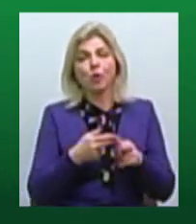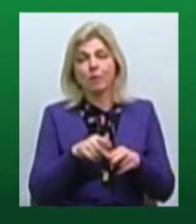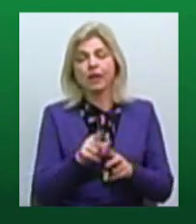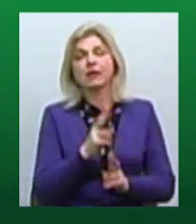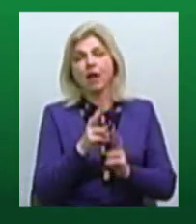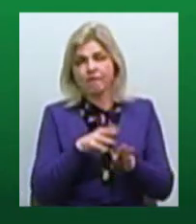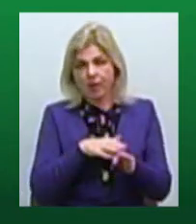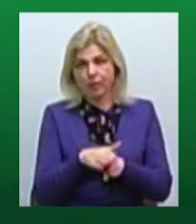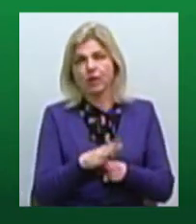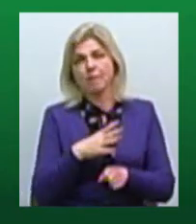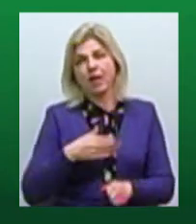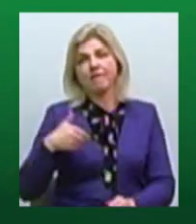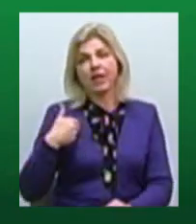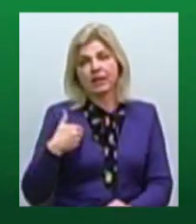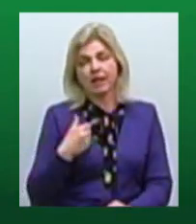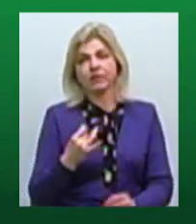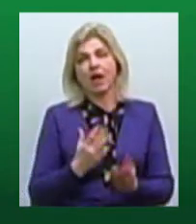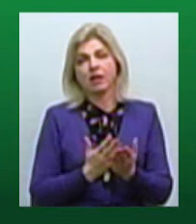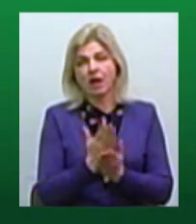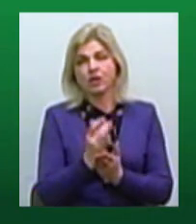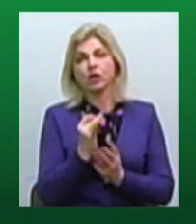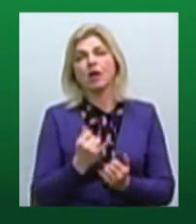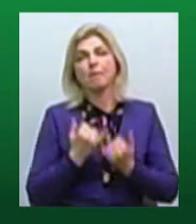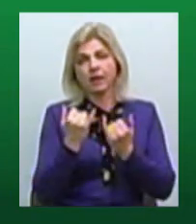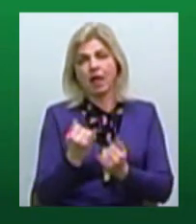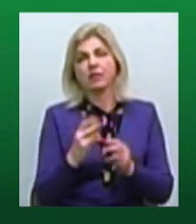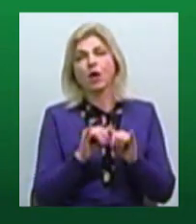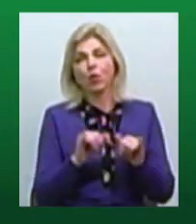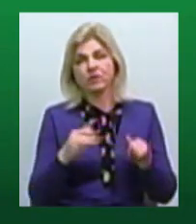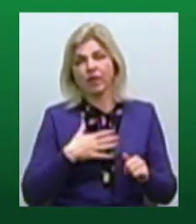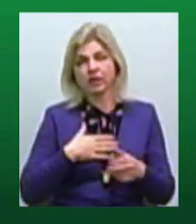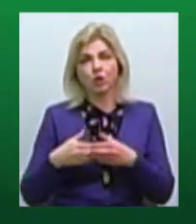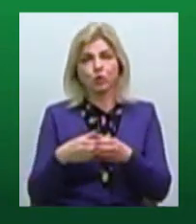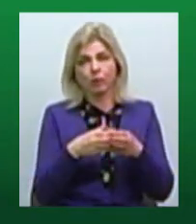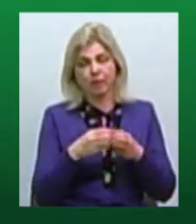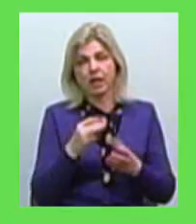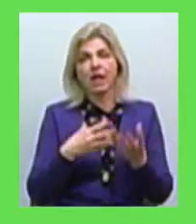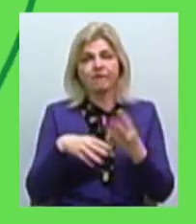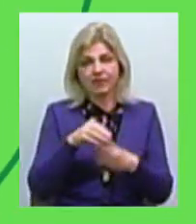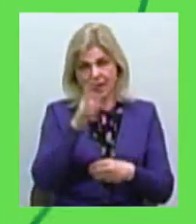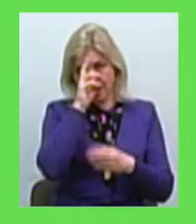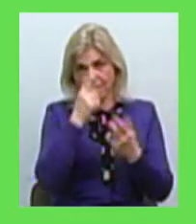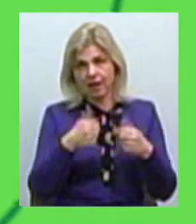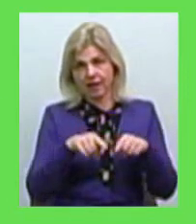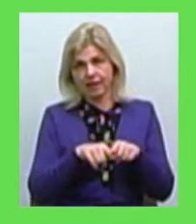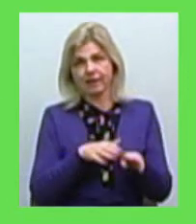была эффективной офисную и пришла на благо розвитку нашего существа и всея украины село мы